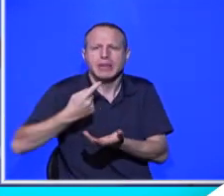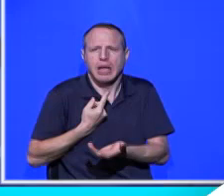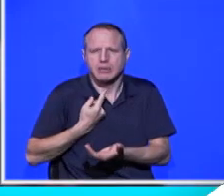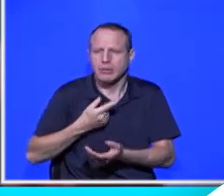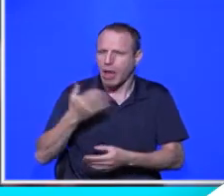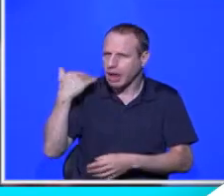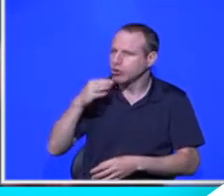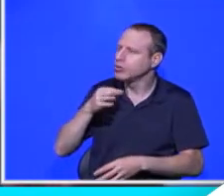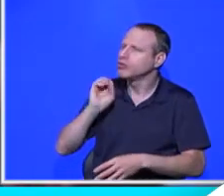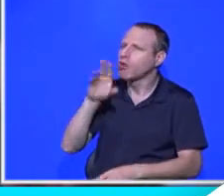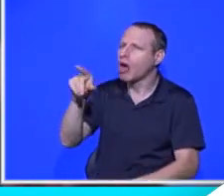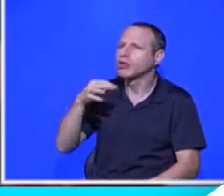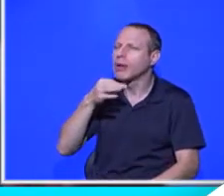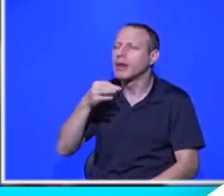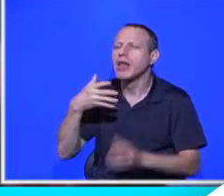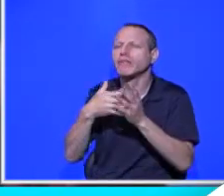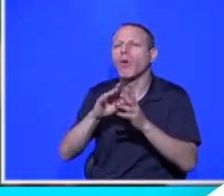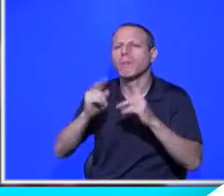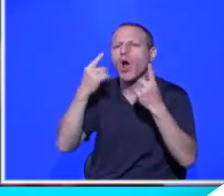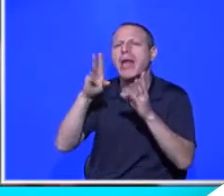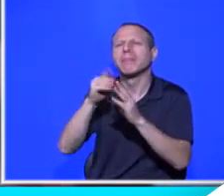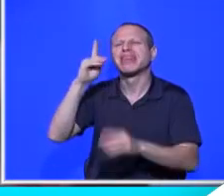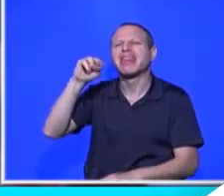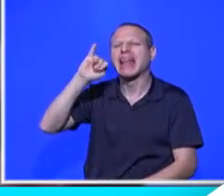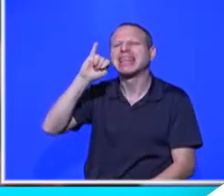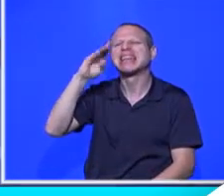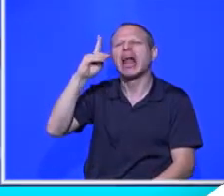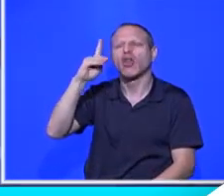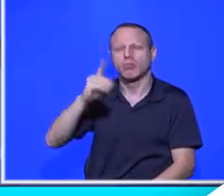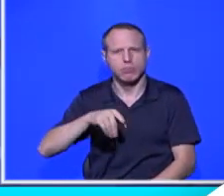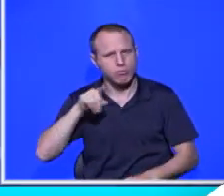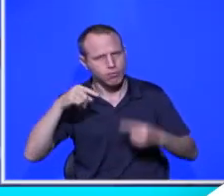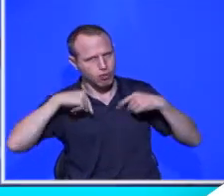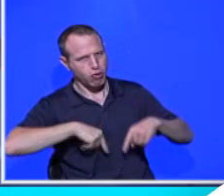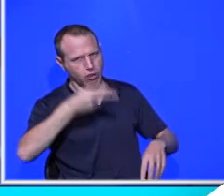מה קורה עם דני דנון. אני עדיין אפילו לא יודעת מה קרה מאז שהוא כבר יושב ראש הליכוד העולמי.